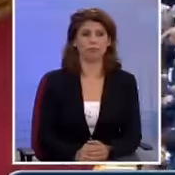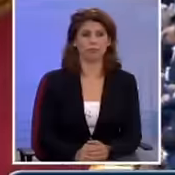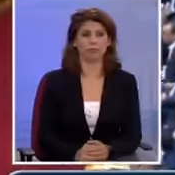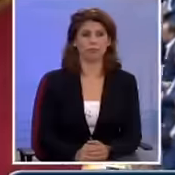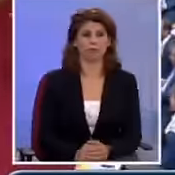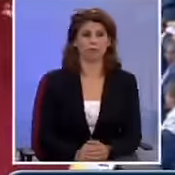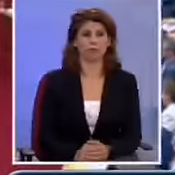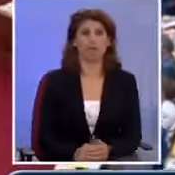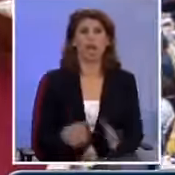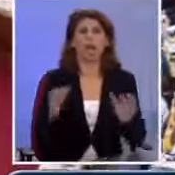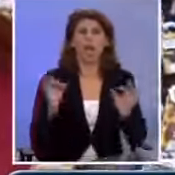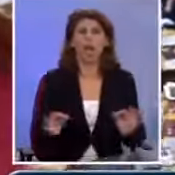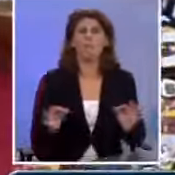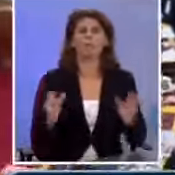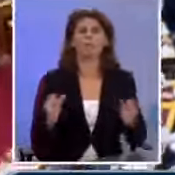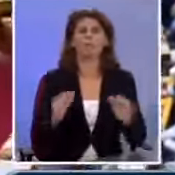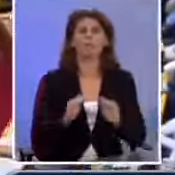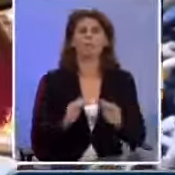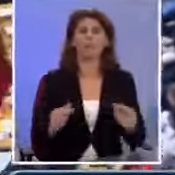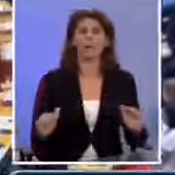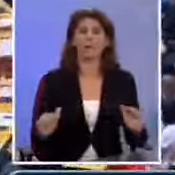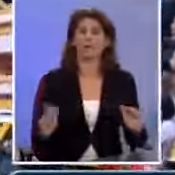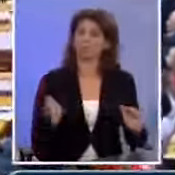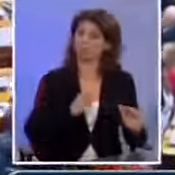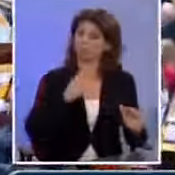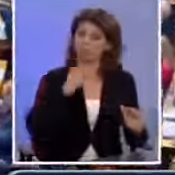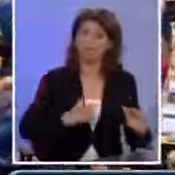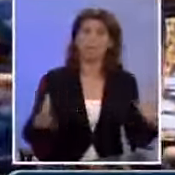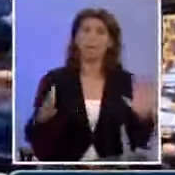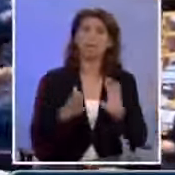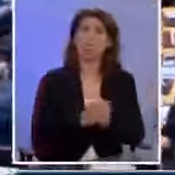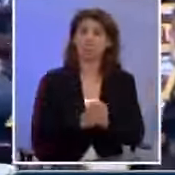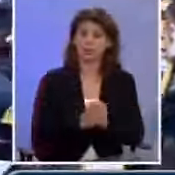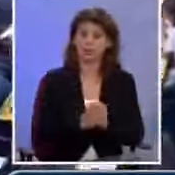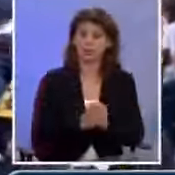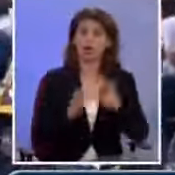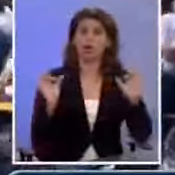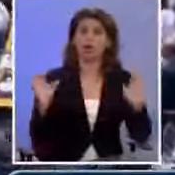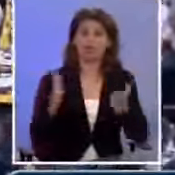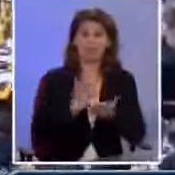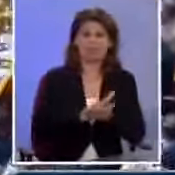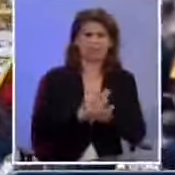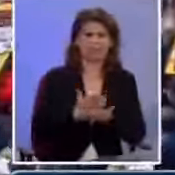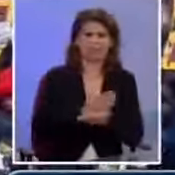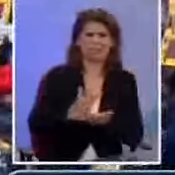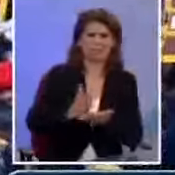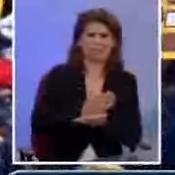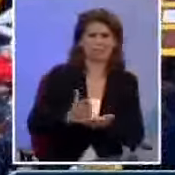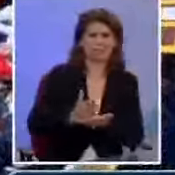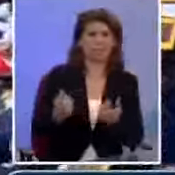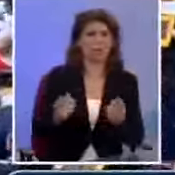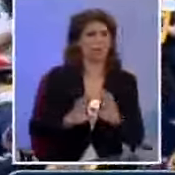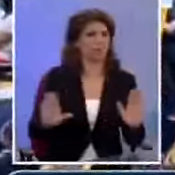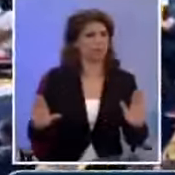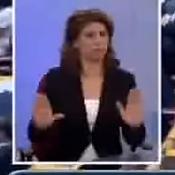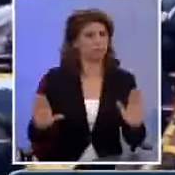Με απόλυτη ψυχραιμία, με απόλυτη αυτοπεποίθηση, με ενότητα, χωρίς διχαστικές προκλήσεις, με τη